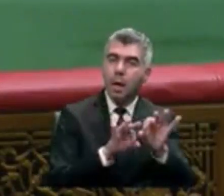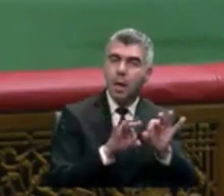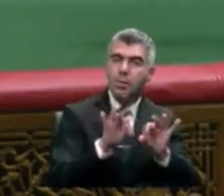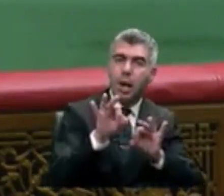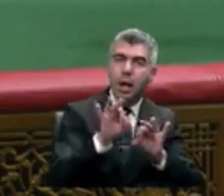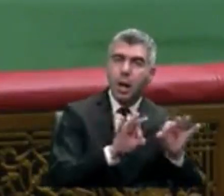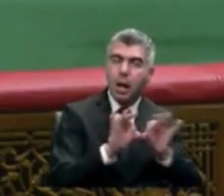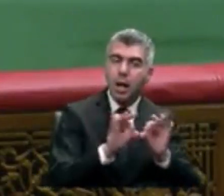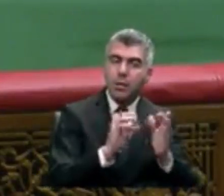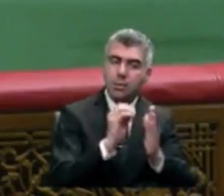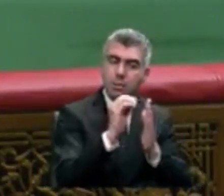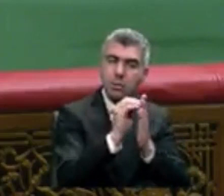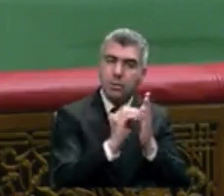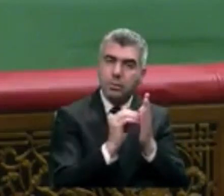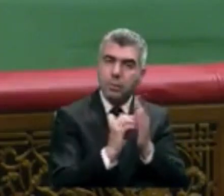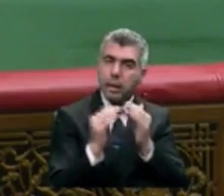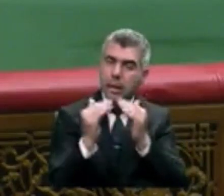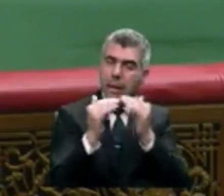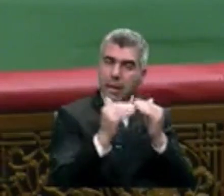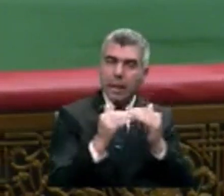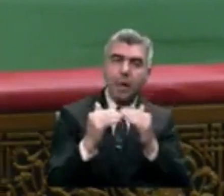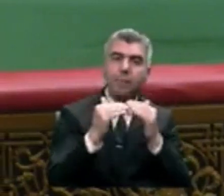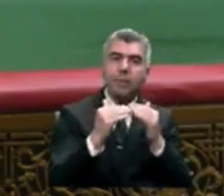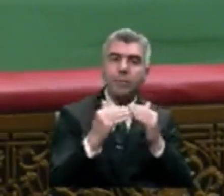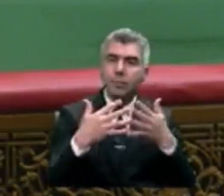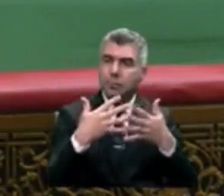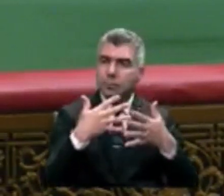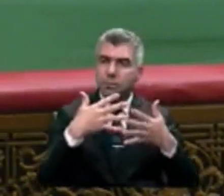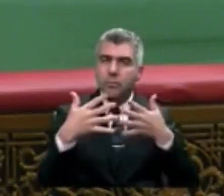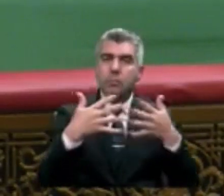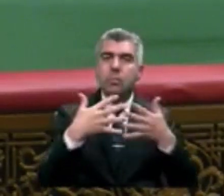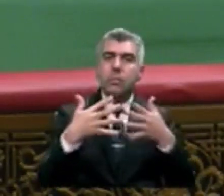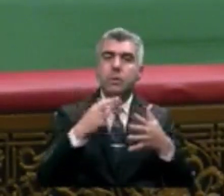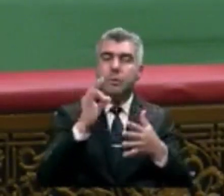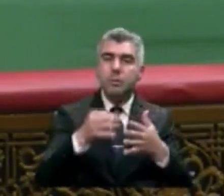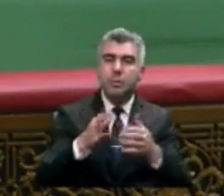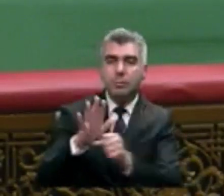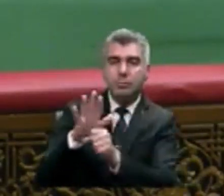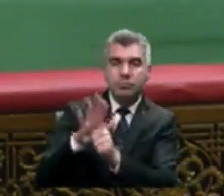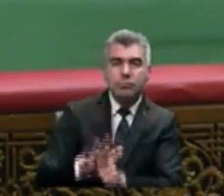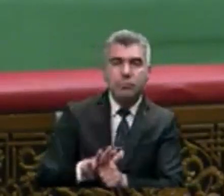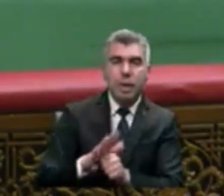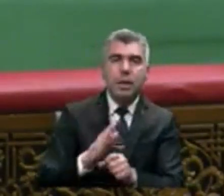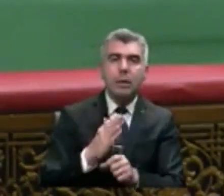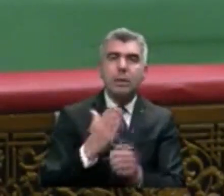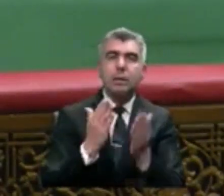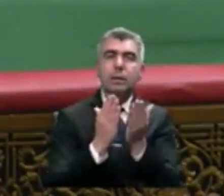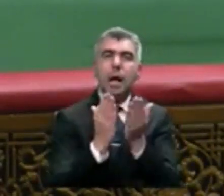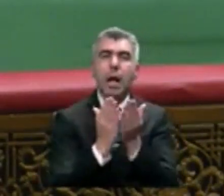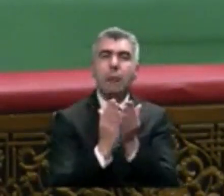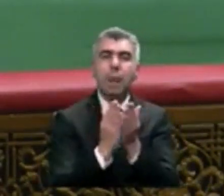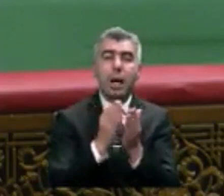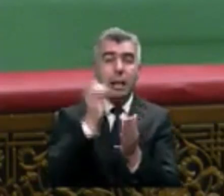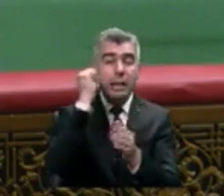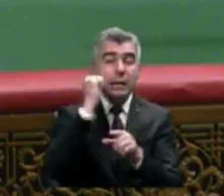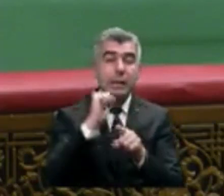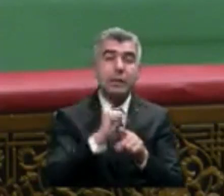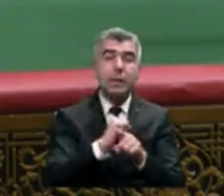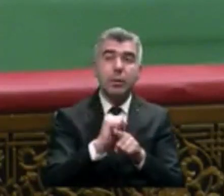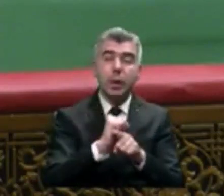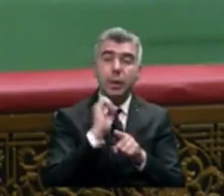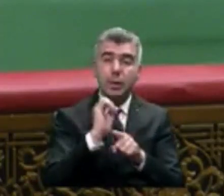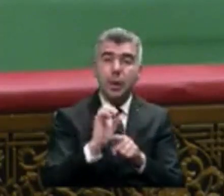مبادئ تكافؤ الفرص والشفافيه والاستحقاق ودون اقصاء للطلبه الذين هم في طور التكوين ممن